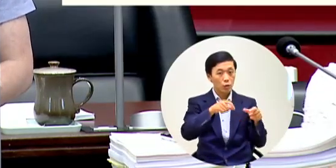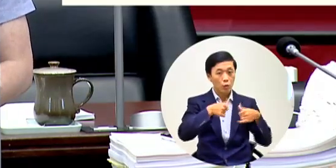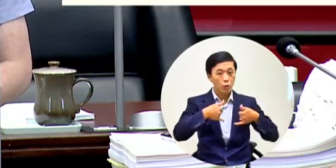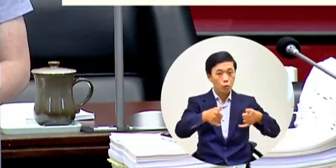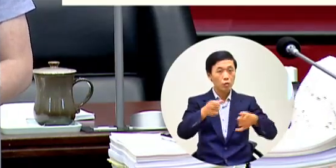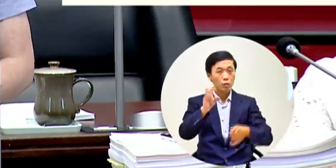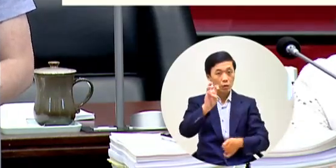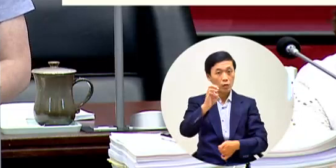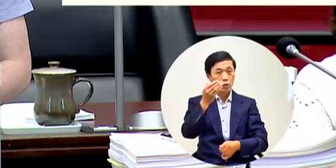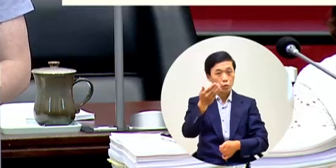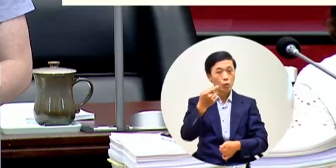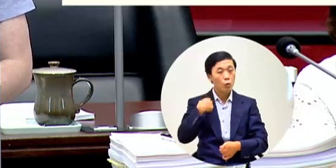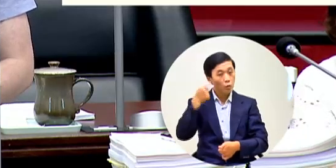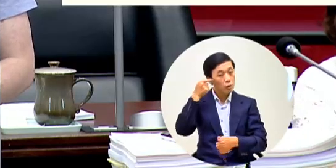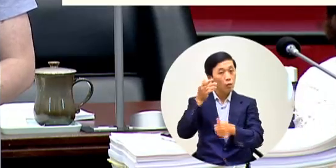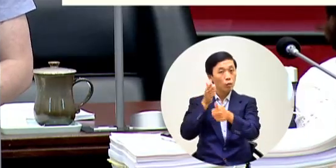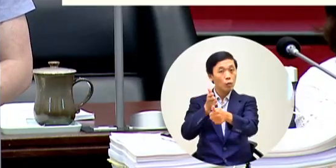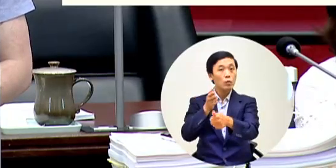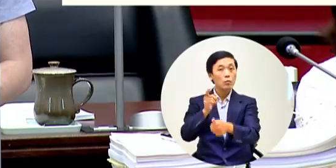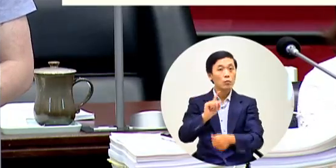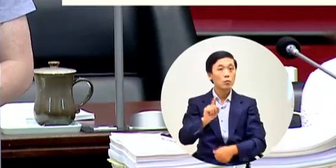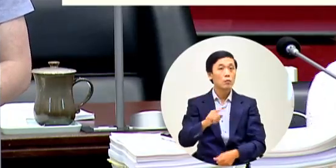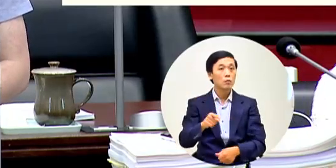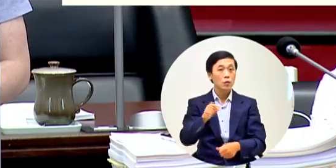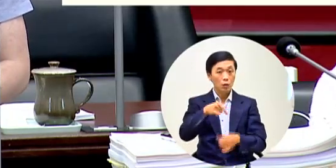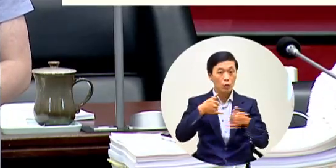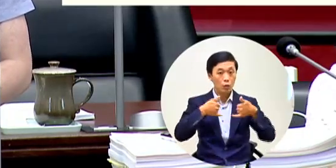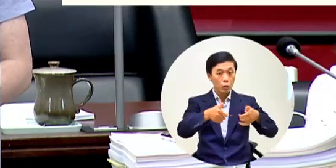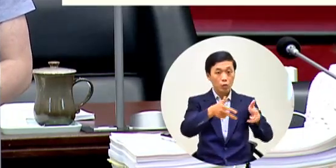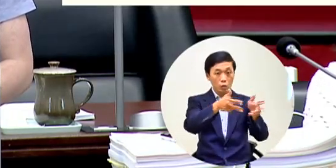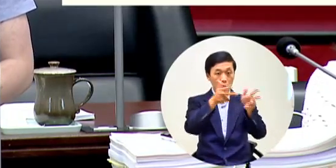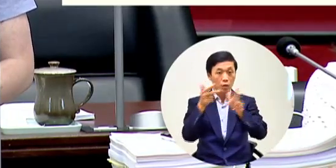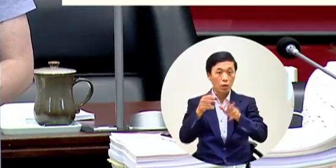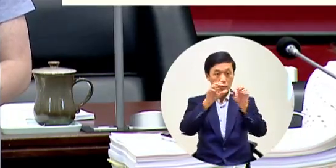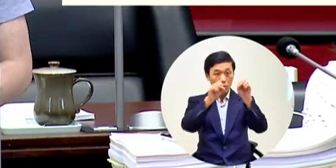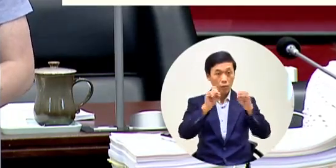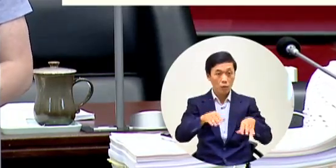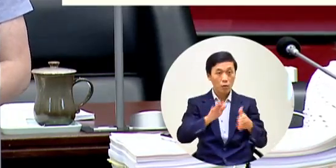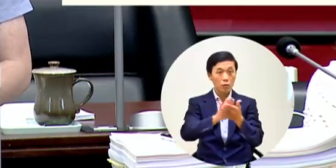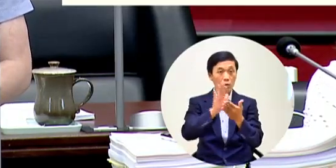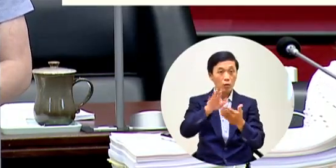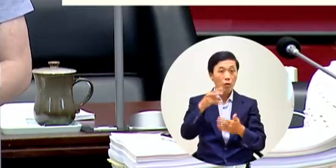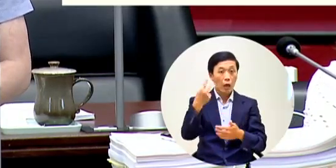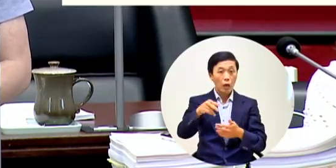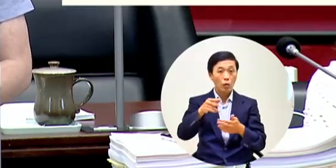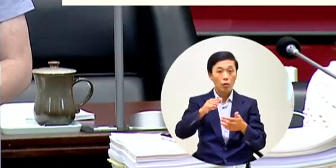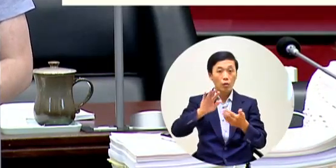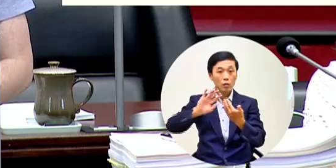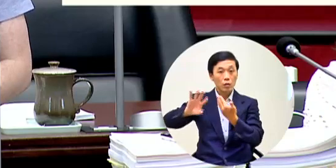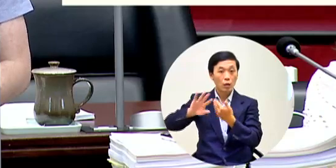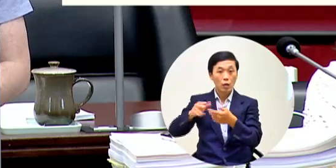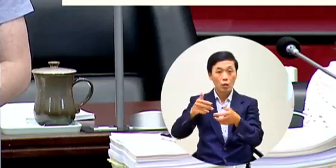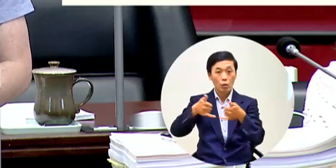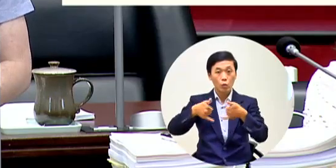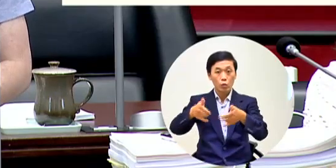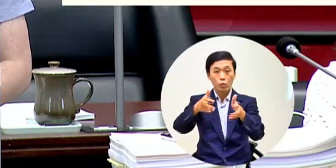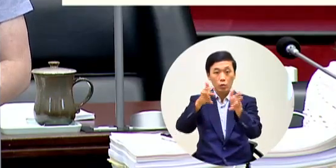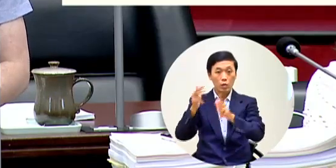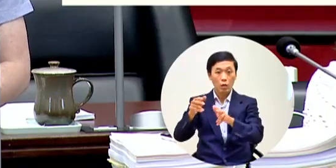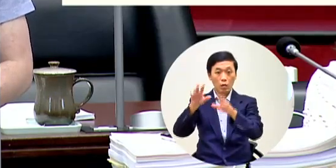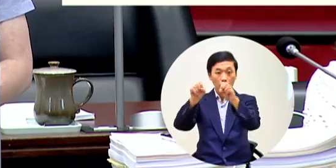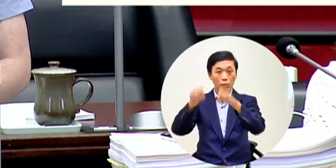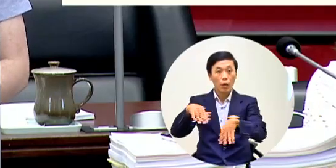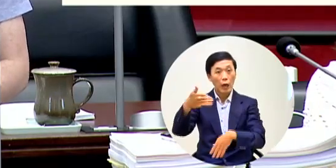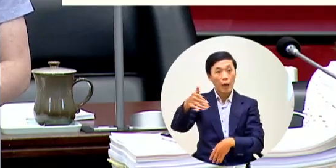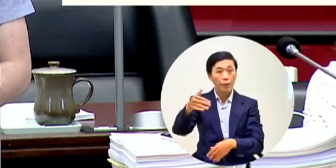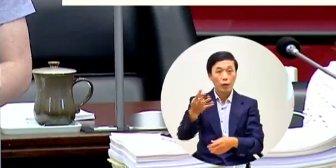请教一下，除了这些路桥之后，还有多少条还没有打通？啊，